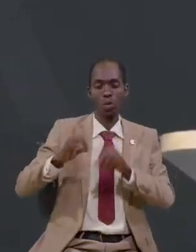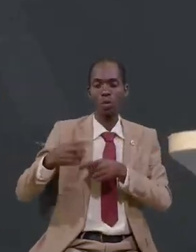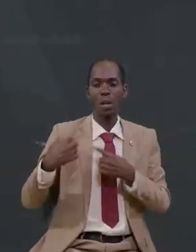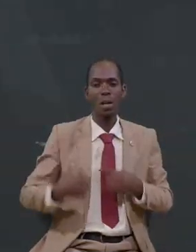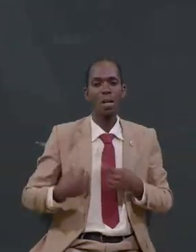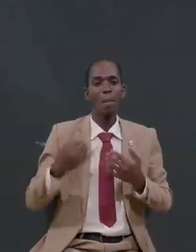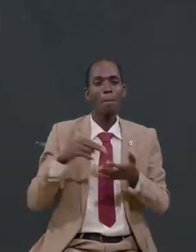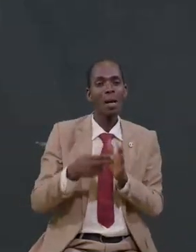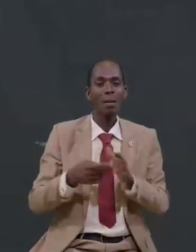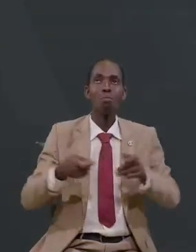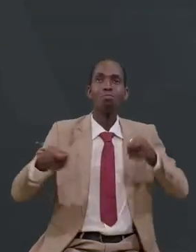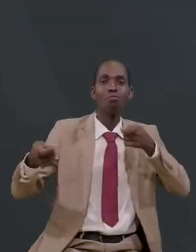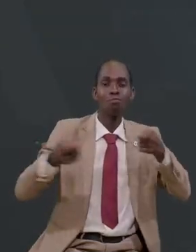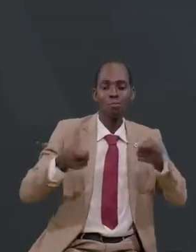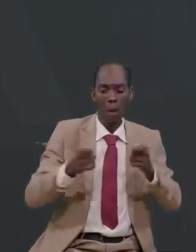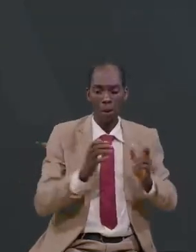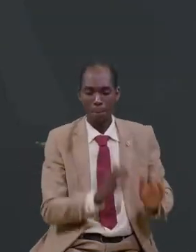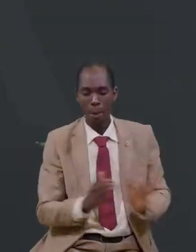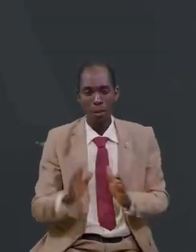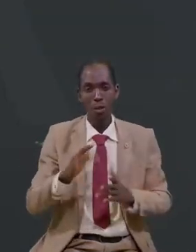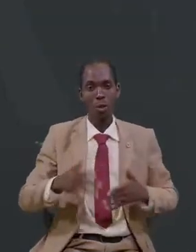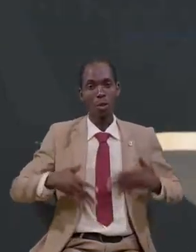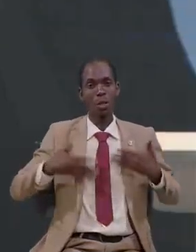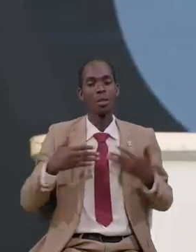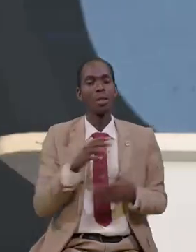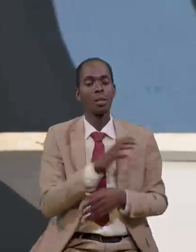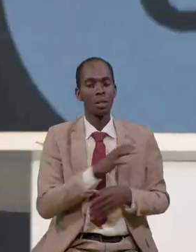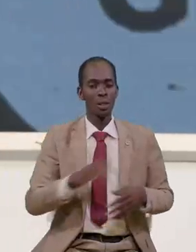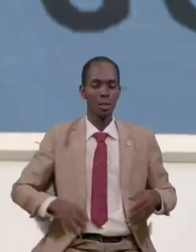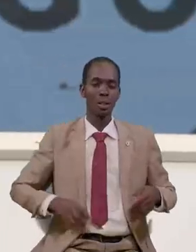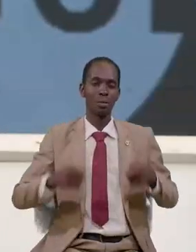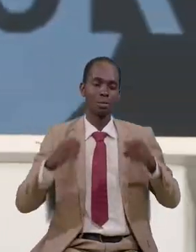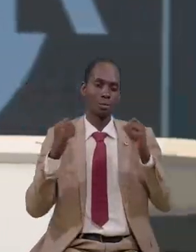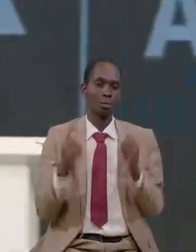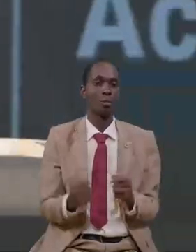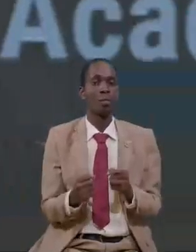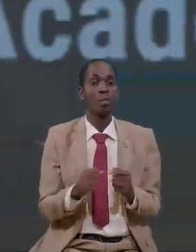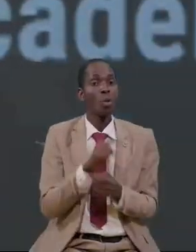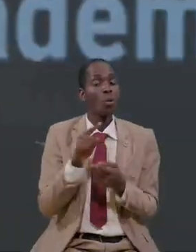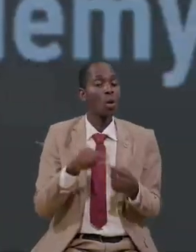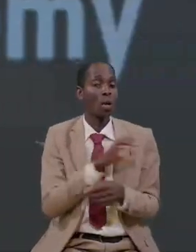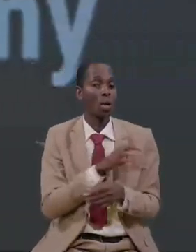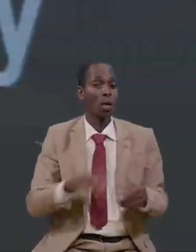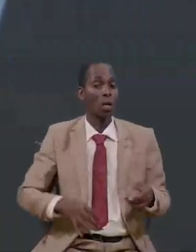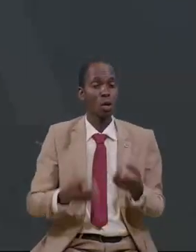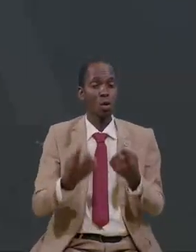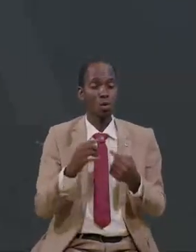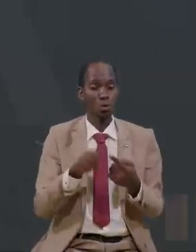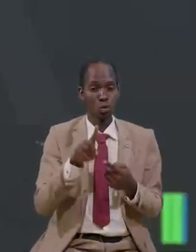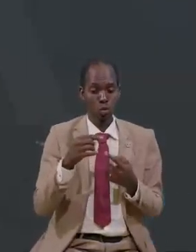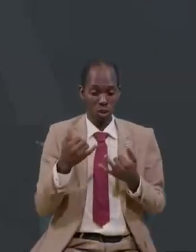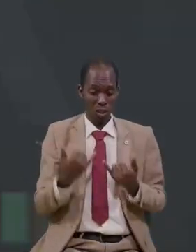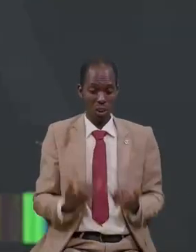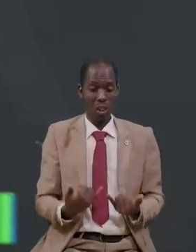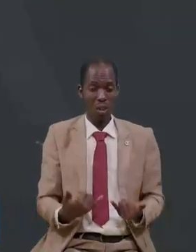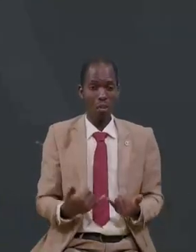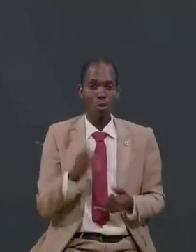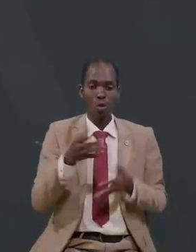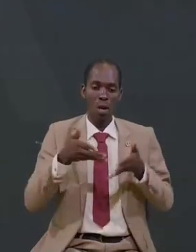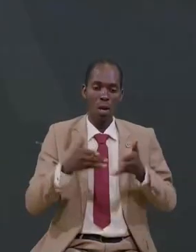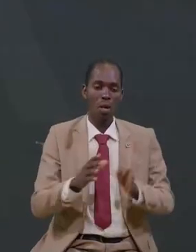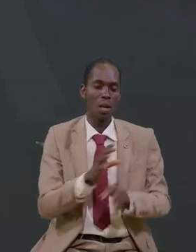il organise, Christ, prominent. Quand Christ vient dans ta vie, présent, tu lui